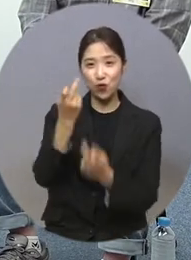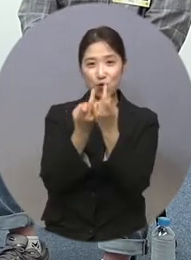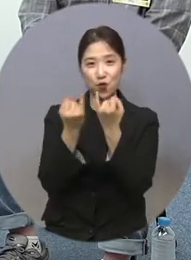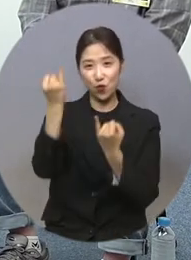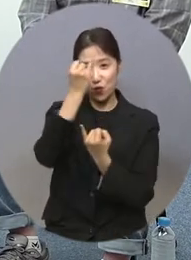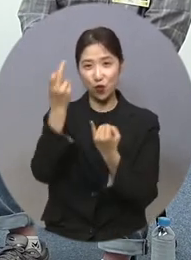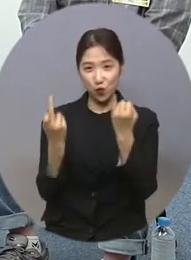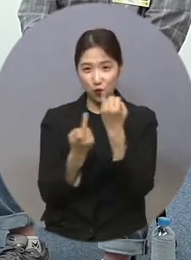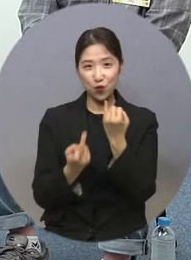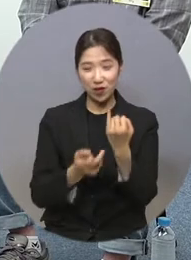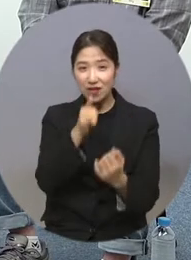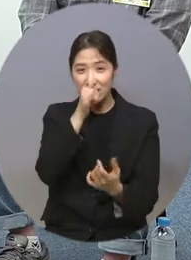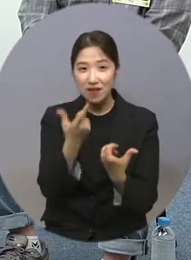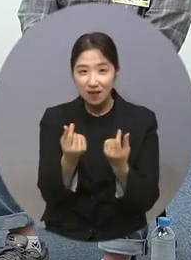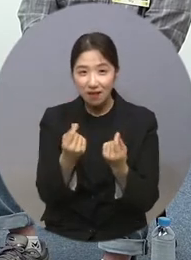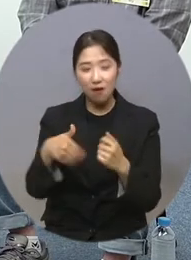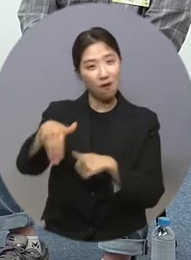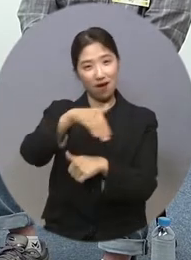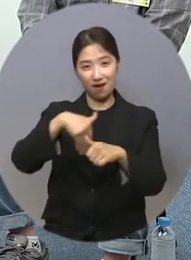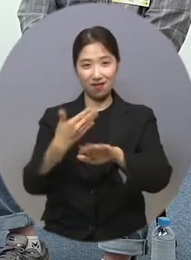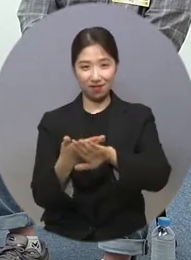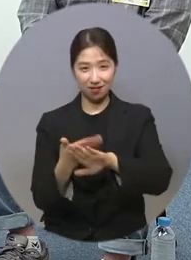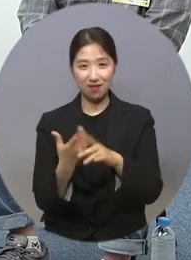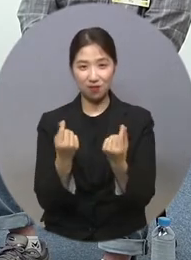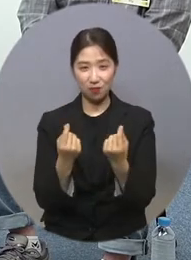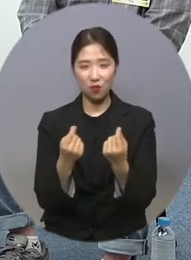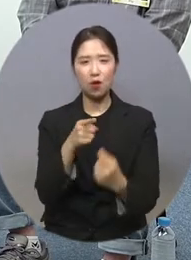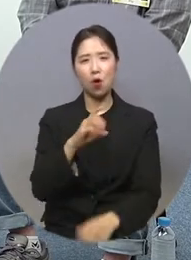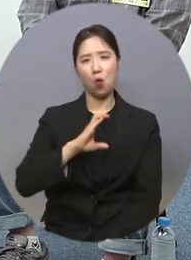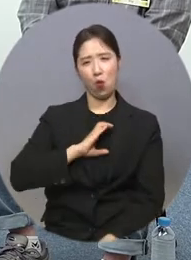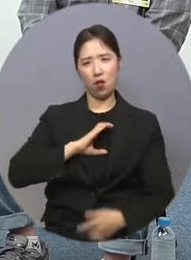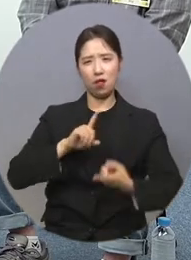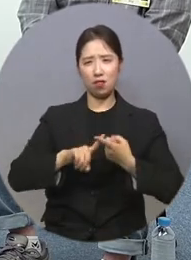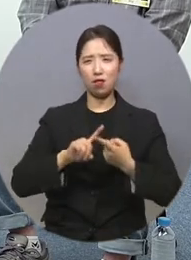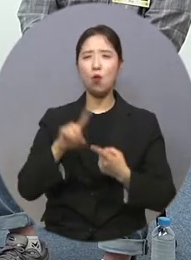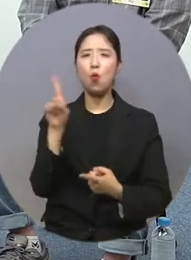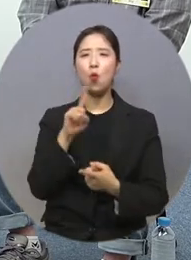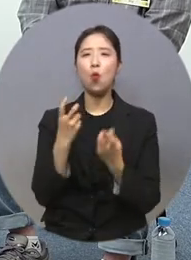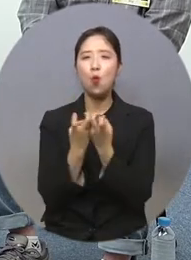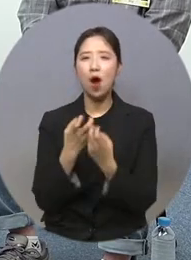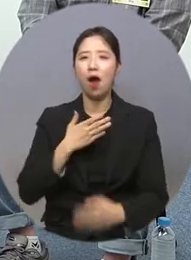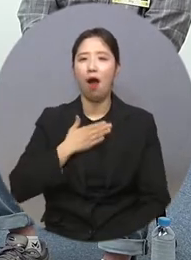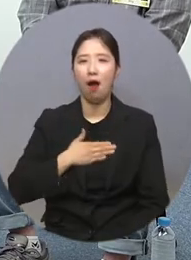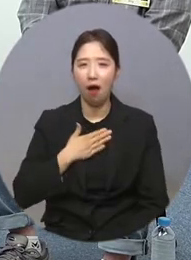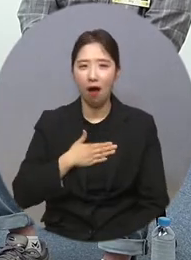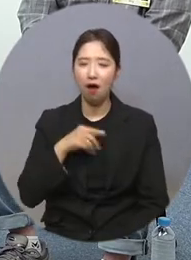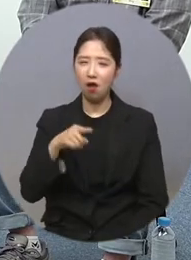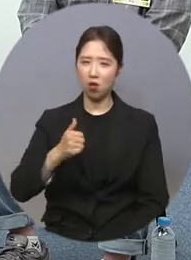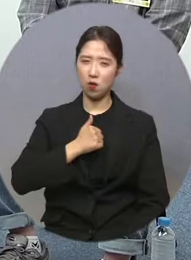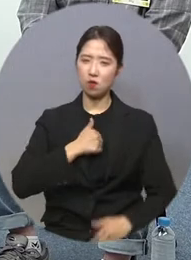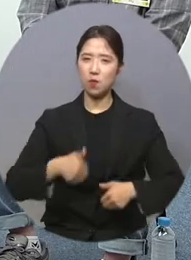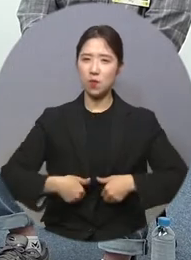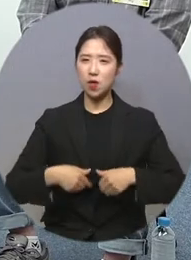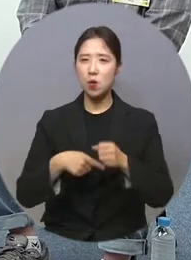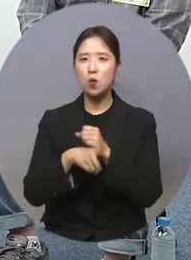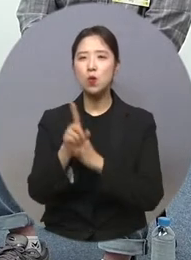그런 거는 또 환경이 다르잖아요. 그 코다에 대해서 어떻게 알고 지내셨고 그 정체성이 왜 필요한지 한번